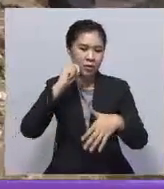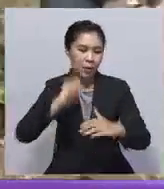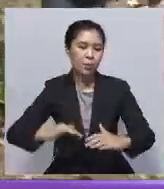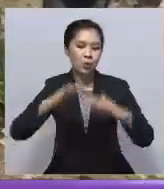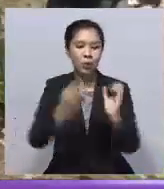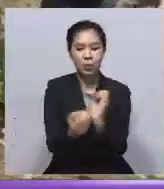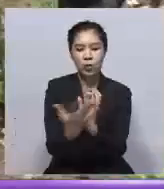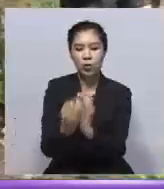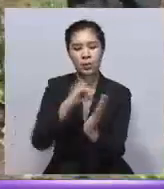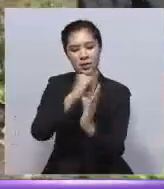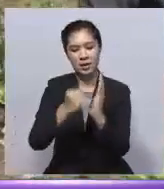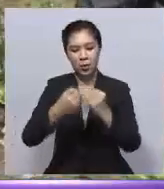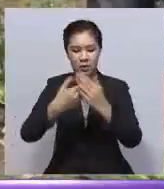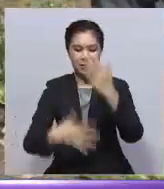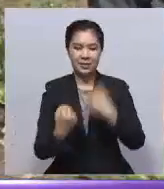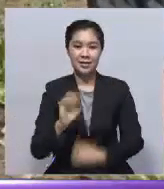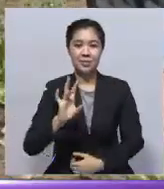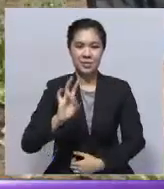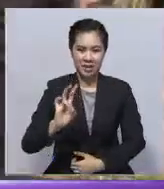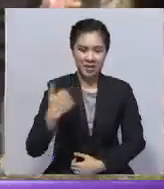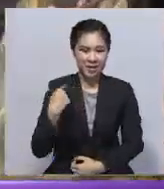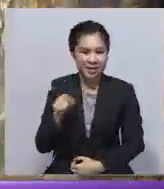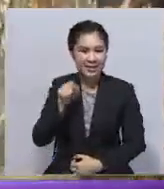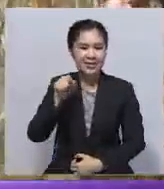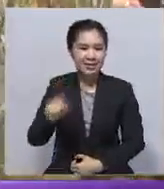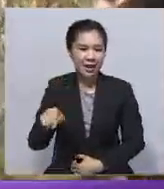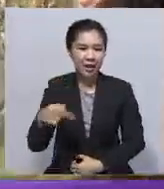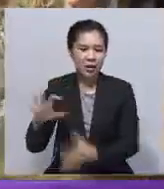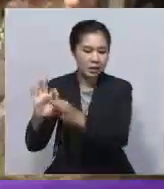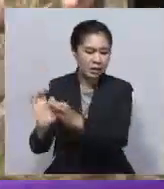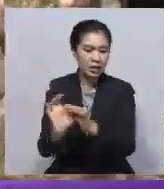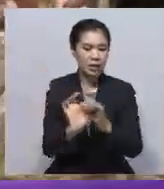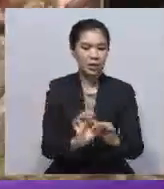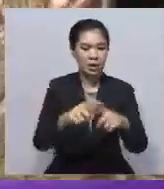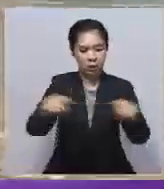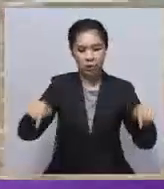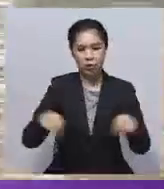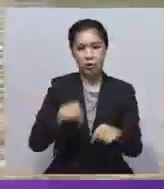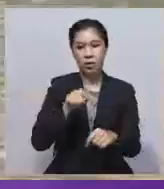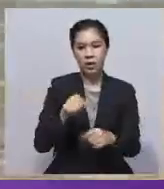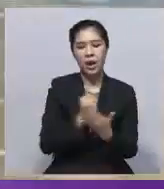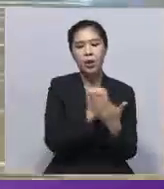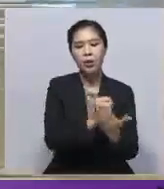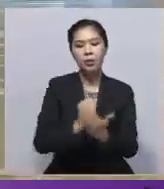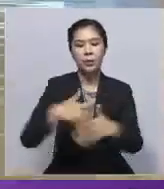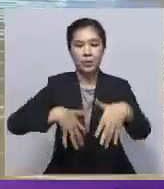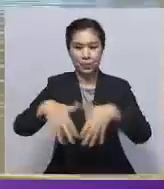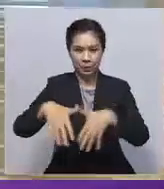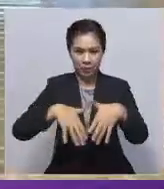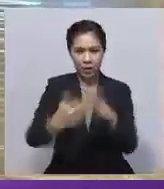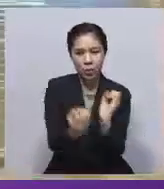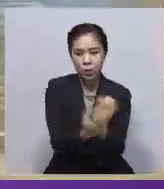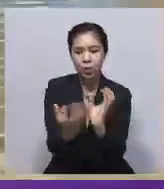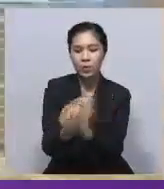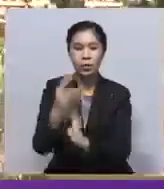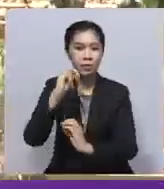นวน17จังหวัดและได้สั่งการให้สำนักบริหารพื้นที่อนุรักษ์ที่เกี่ยวข้องกับพื้นที่น้ำท่วมให้ช่วยเหลือประชาชนที่ประสบภัยน้ำท่ว